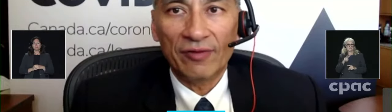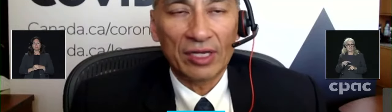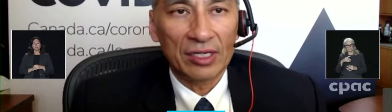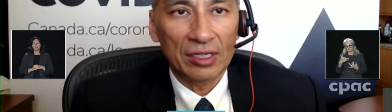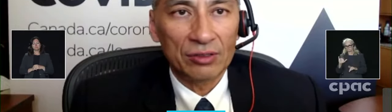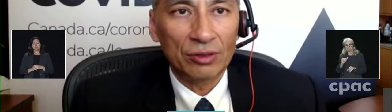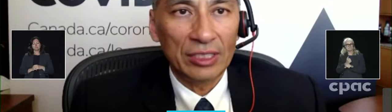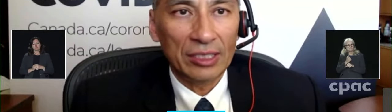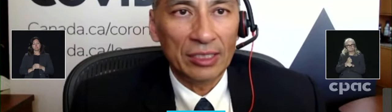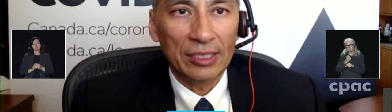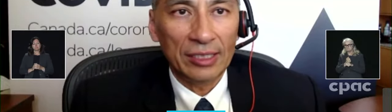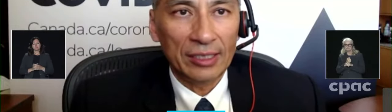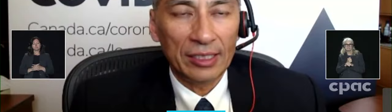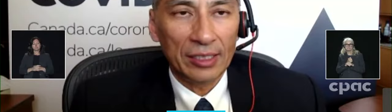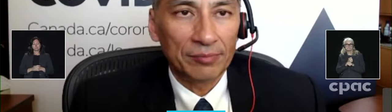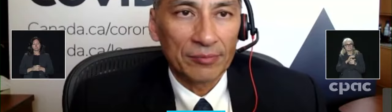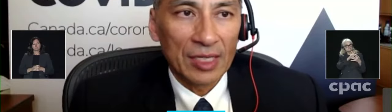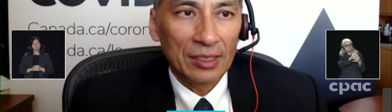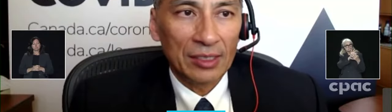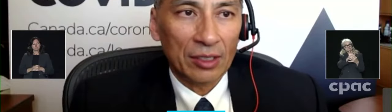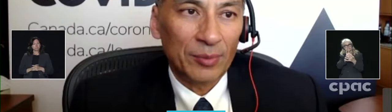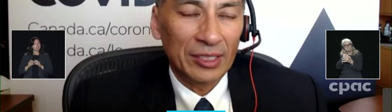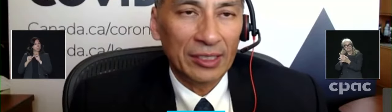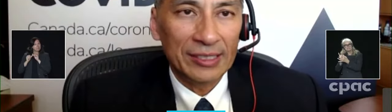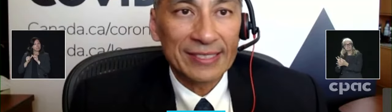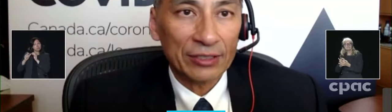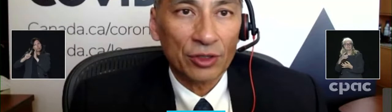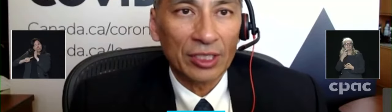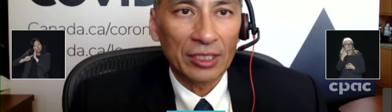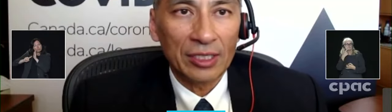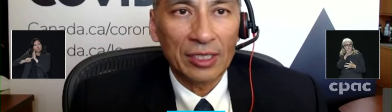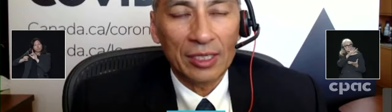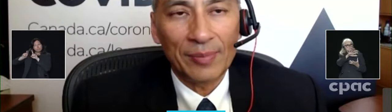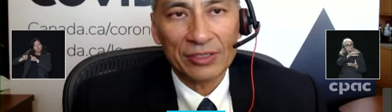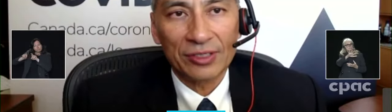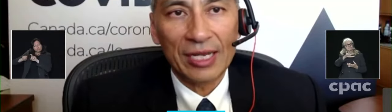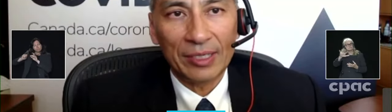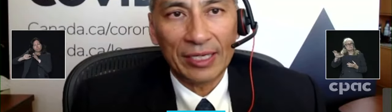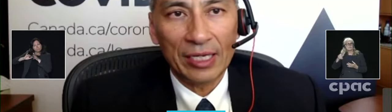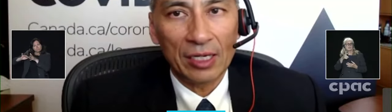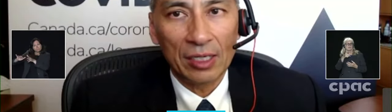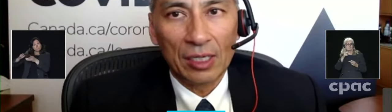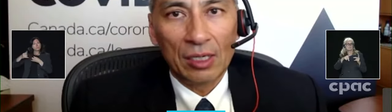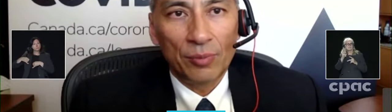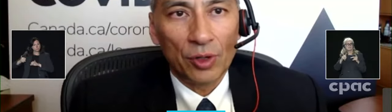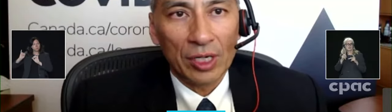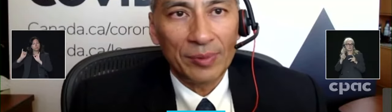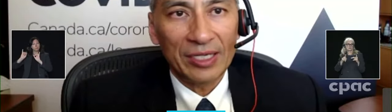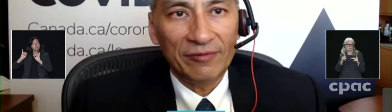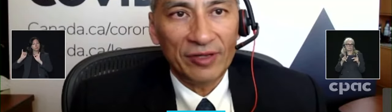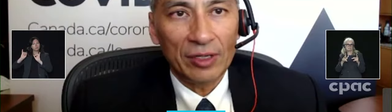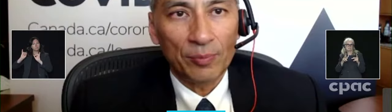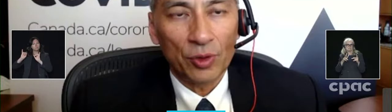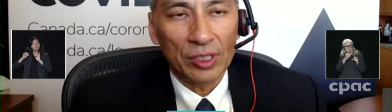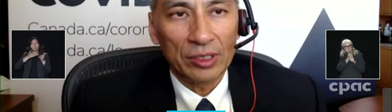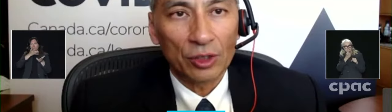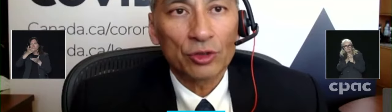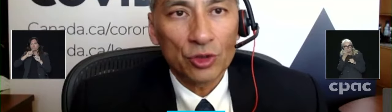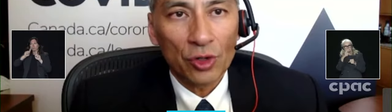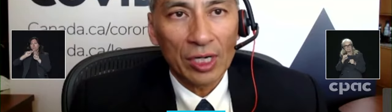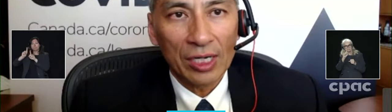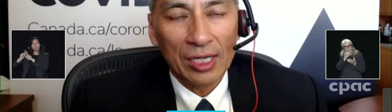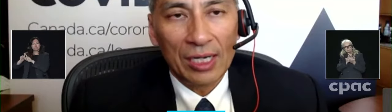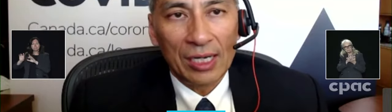travail avec tous les secteurs, les personnes impliquées pour planifier pour